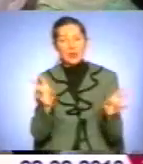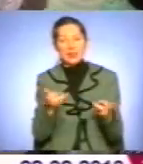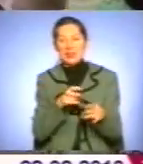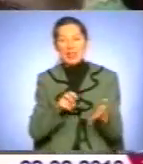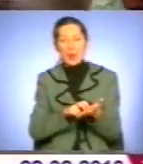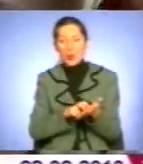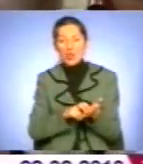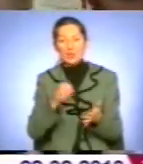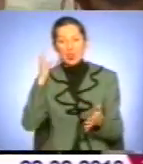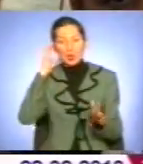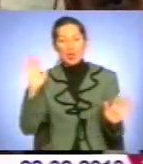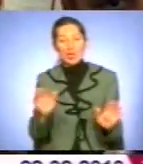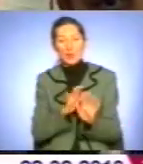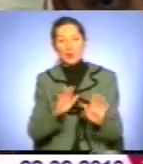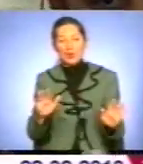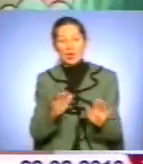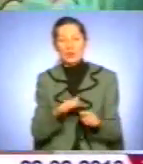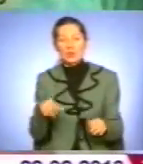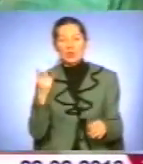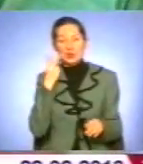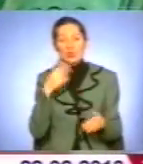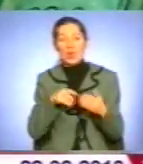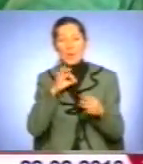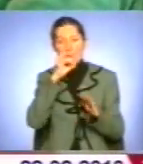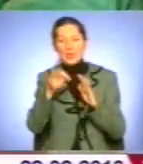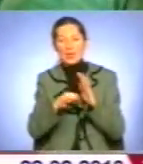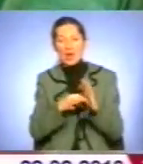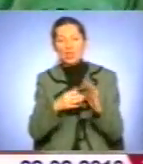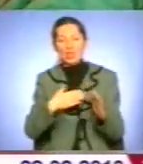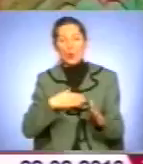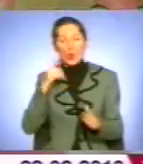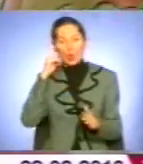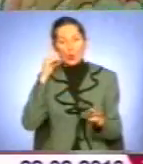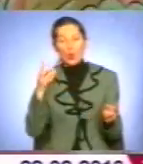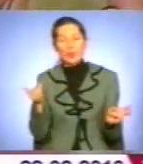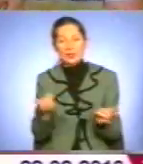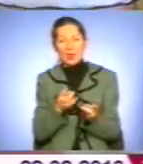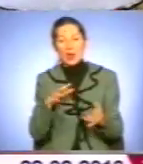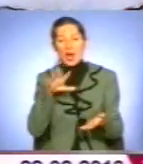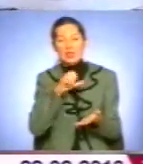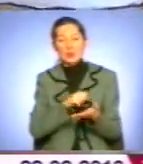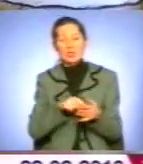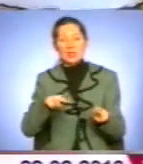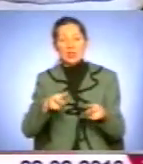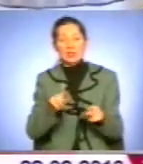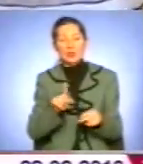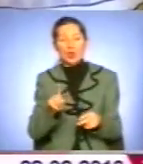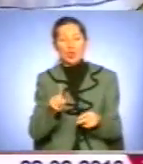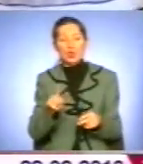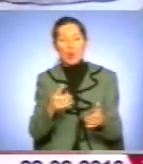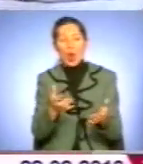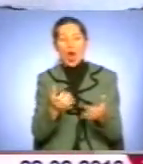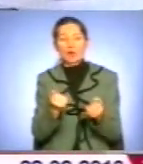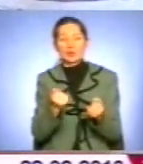слухати музику. Все, музика вам все підкаже. На мою думку, варто займатися танцями, щоб